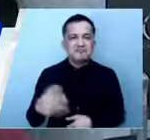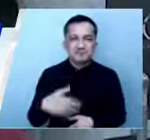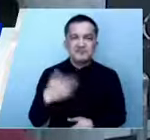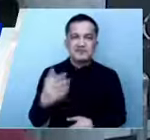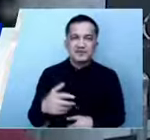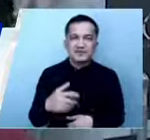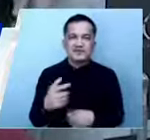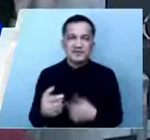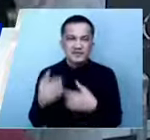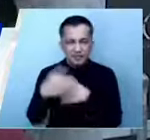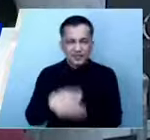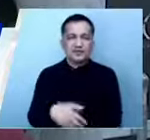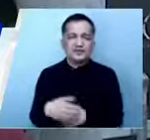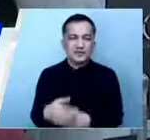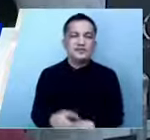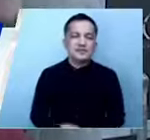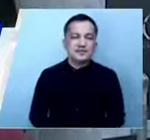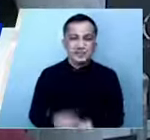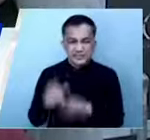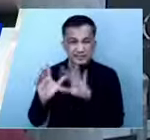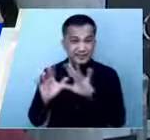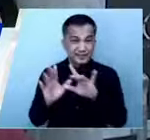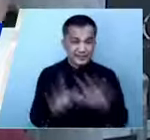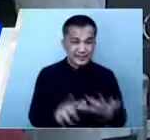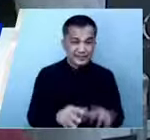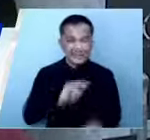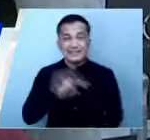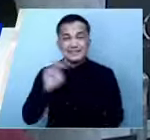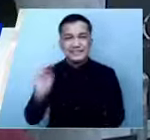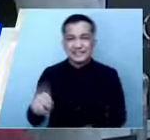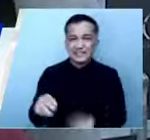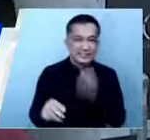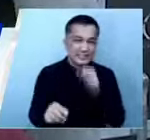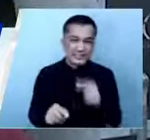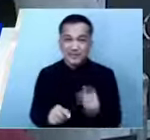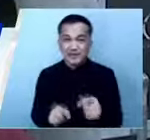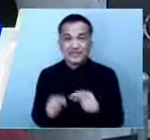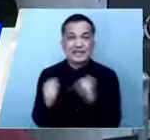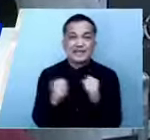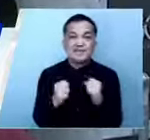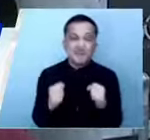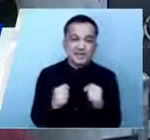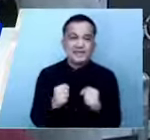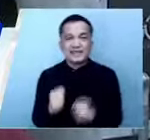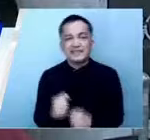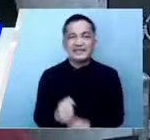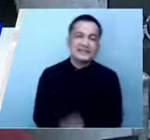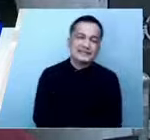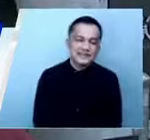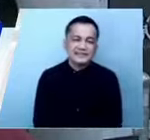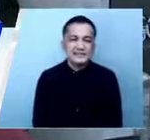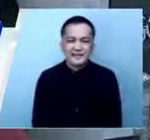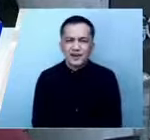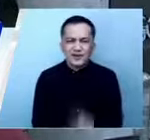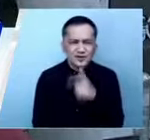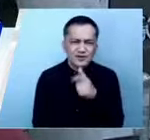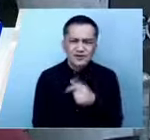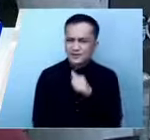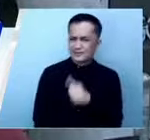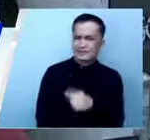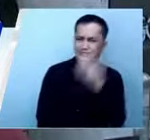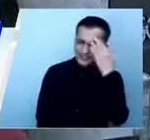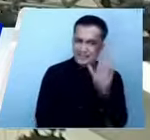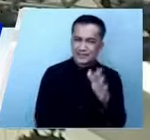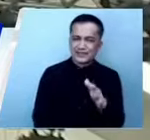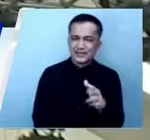nangihiyay. And it's been raining in Manila, hindi ka pa nilalamig. Sino nga ba ang hindi nakakaalam ng kantang ito